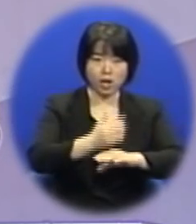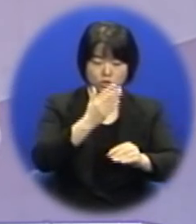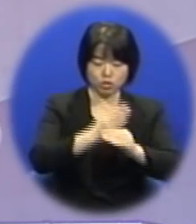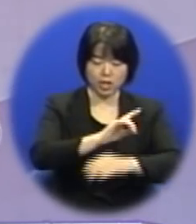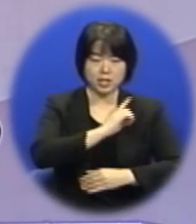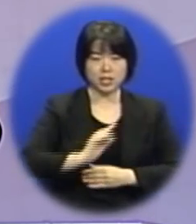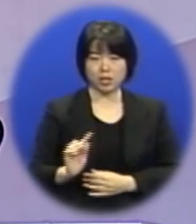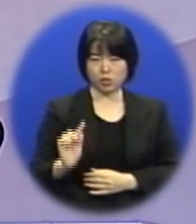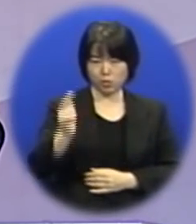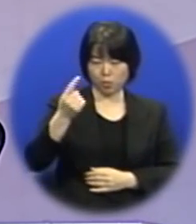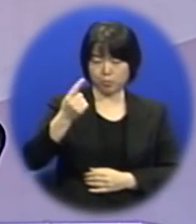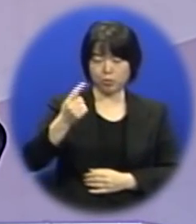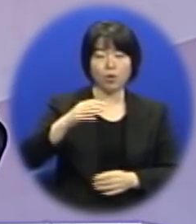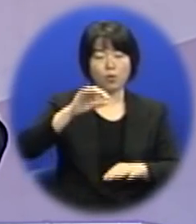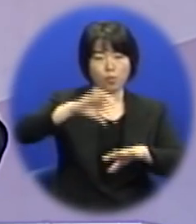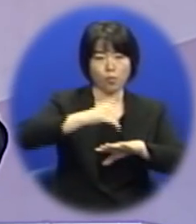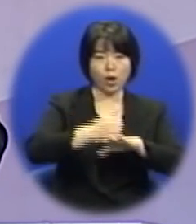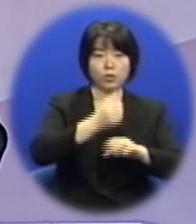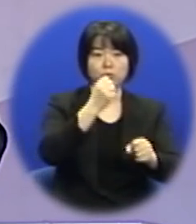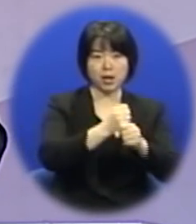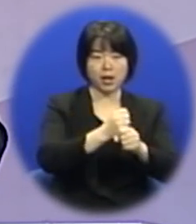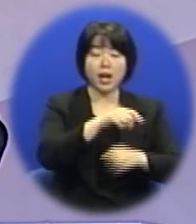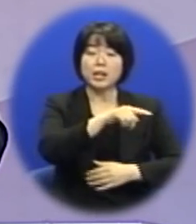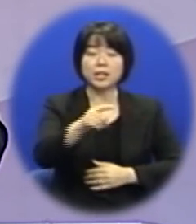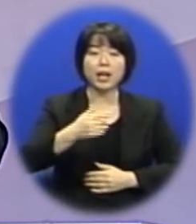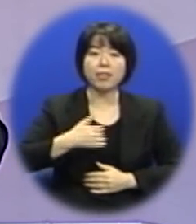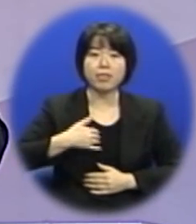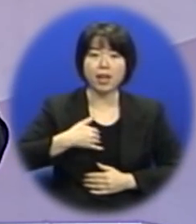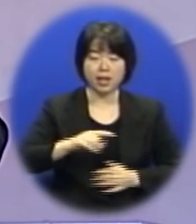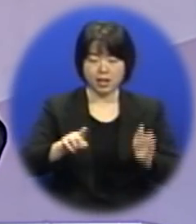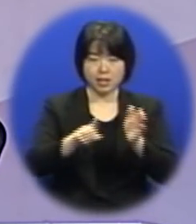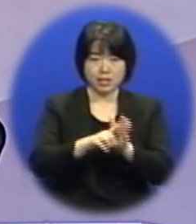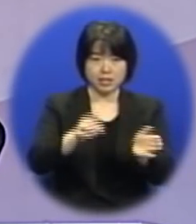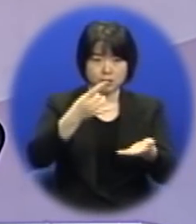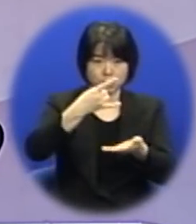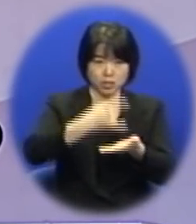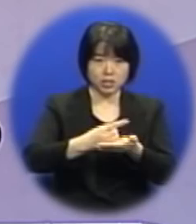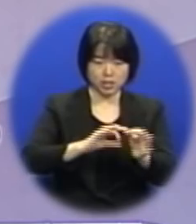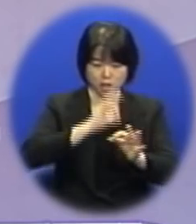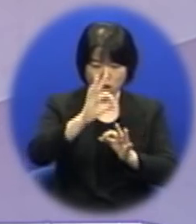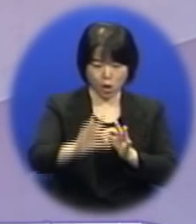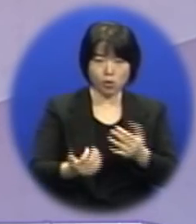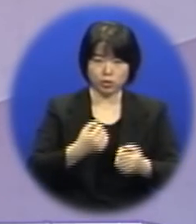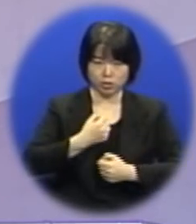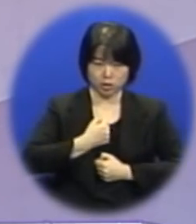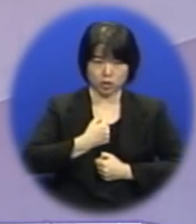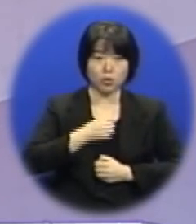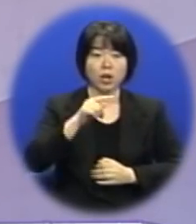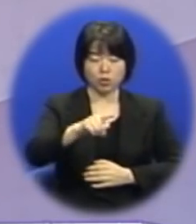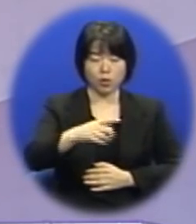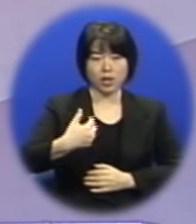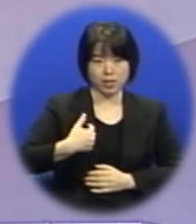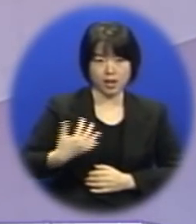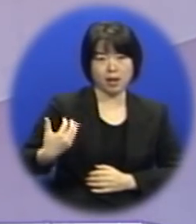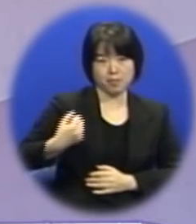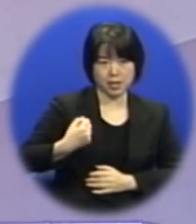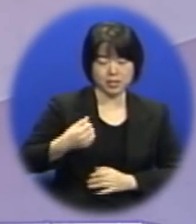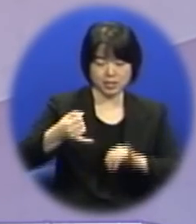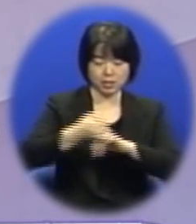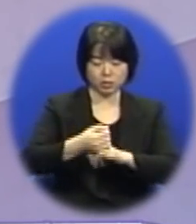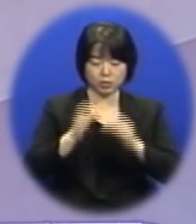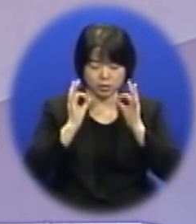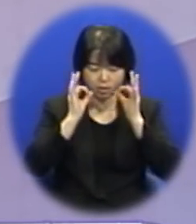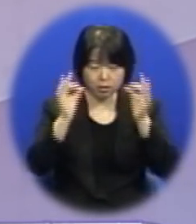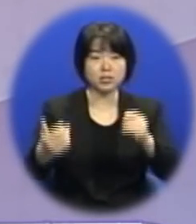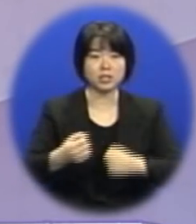삼겠다. 그에게 내 신의를 영원토록 지키며 그와 맺은 나의 언약을 성실히 지키겠다. 그의